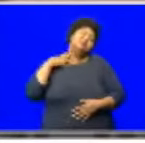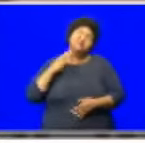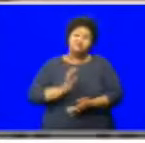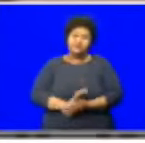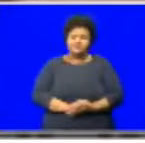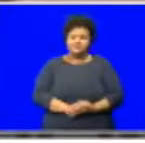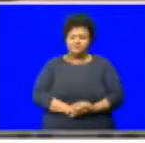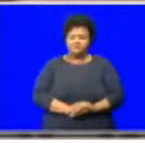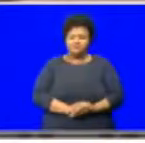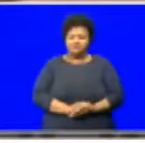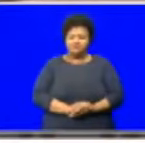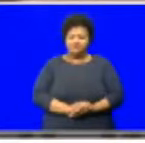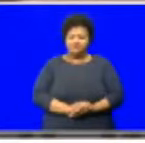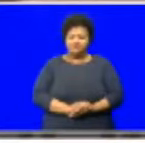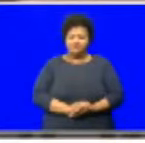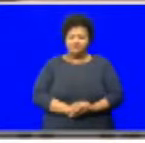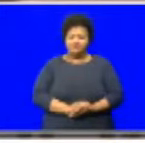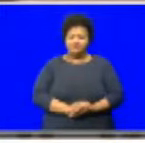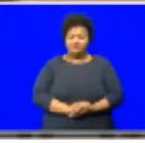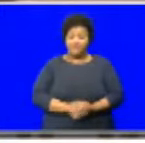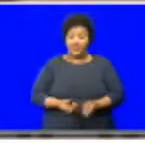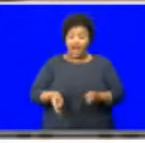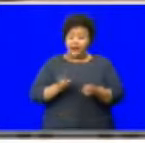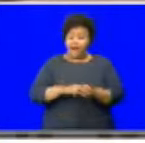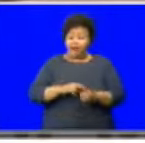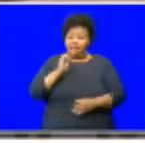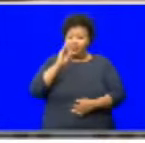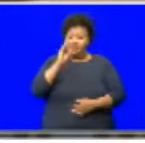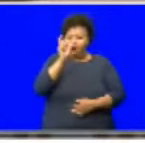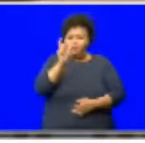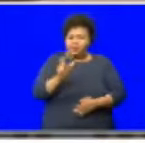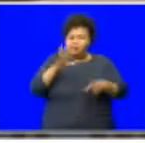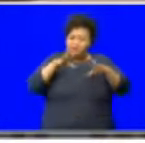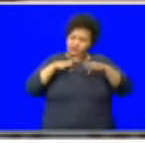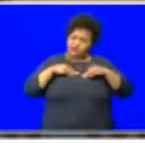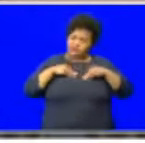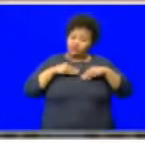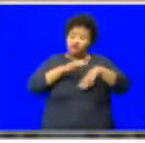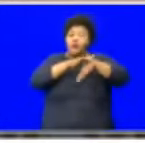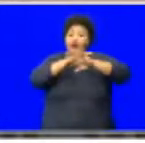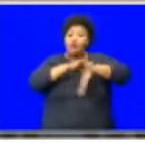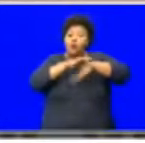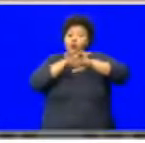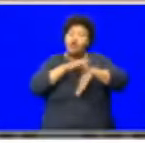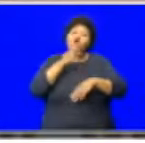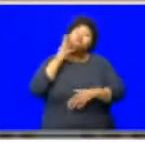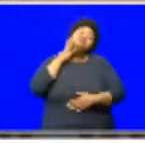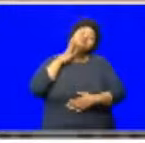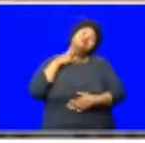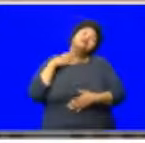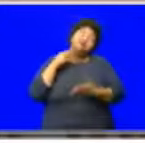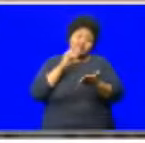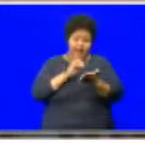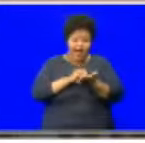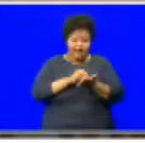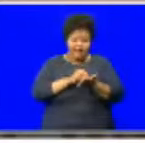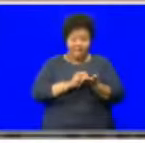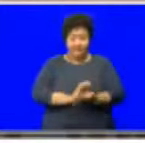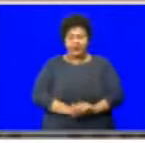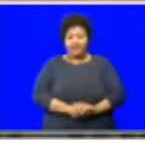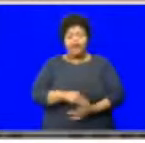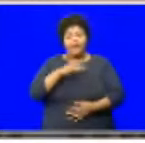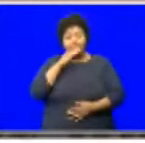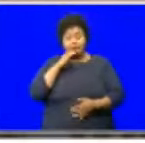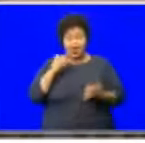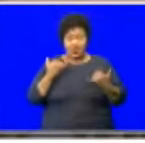lo nalobo lokwamukela ukuthi nale depression umukele lokuthi nale depression ukuthi kube khona lokwentaka mina nje njalo